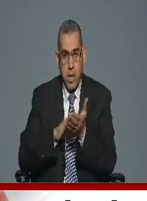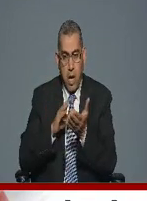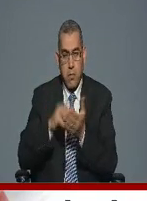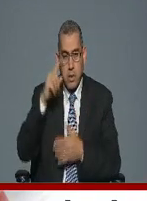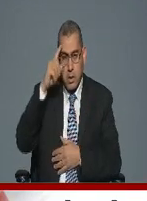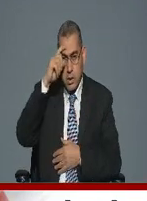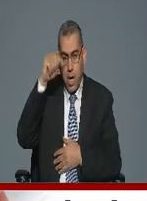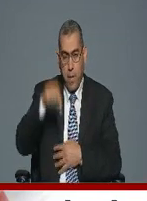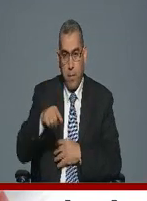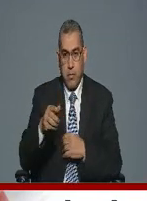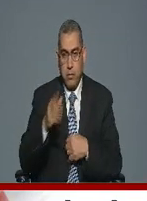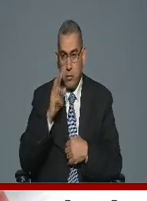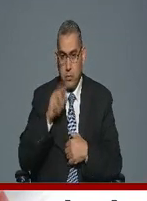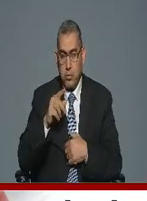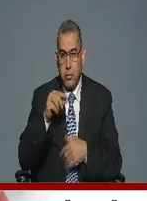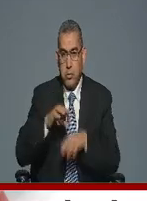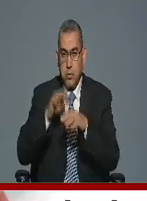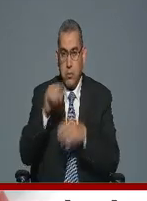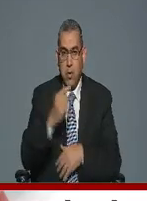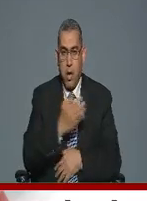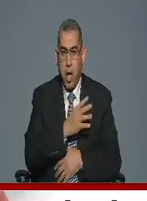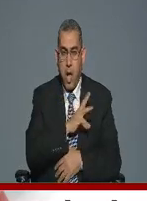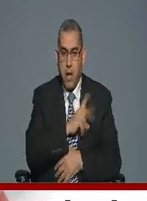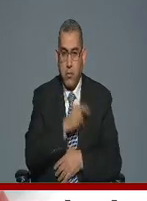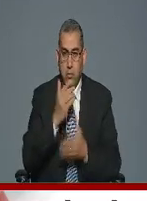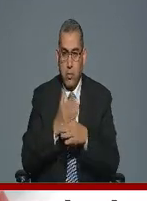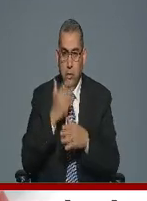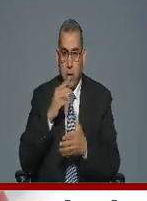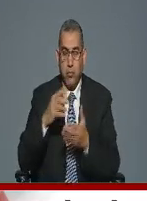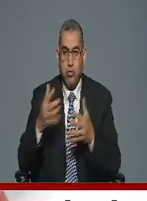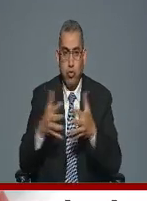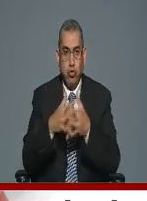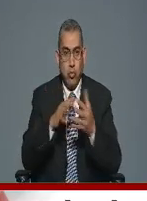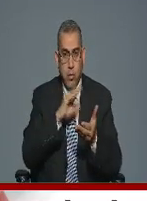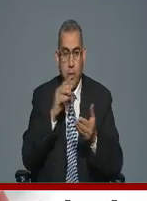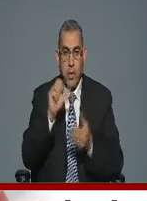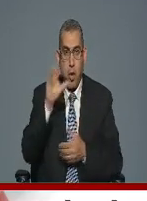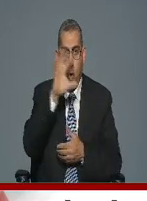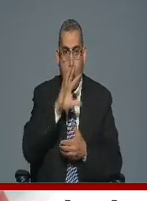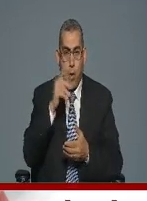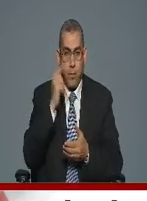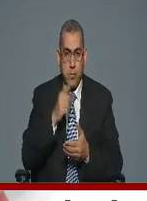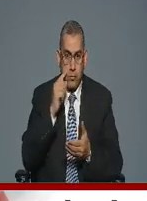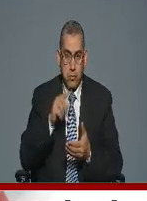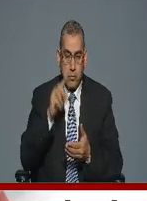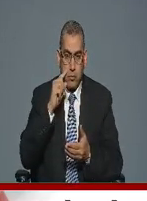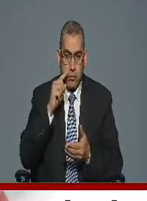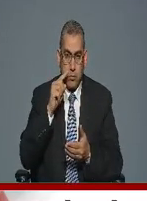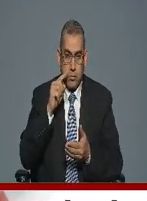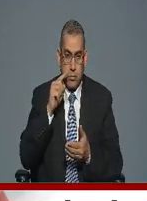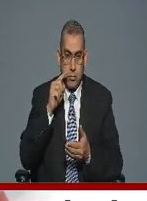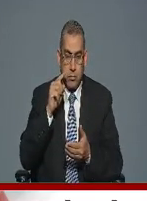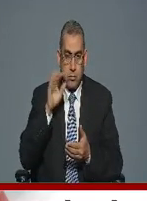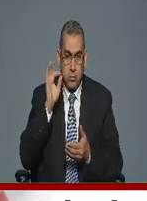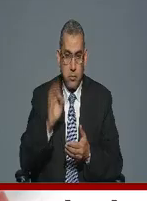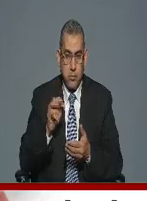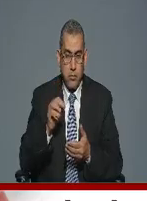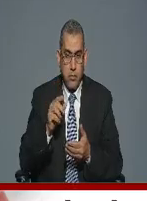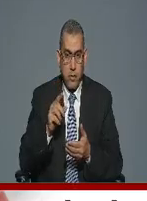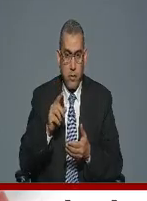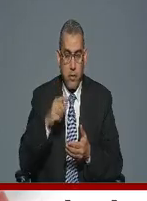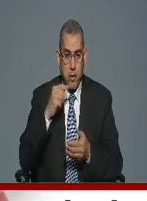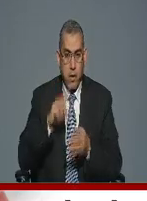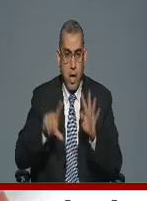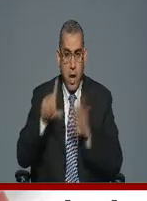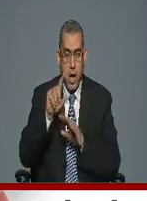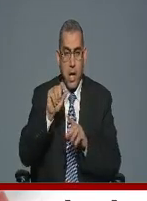لغزة، فإن قبرص مع مجموعة من الدول الشركاء والاتحاد الأوروبي تحت قيادة أرسلة رئيسة المفوضية